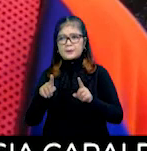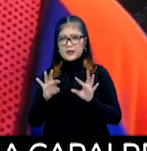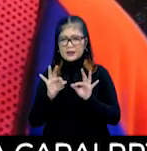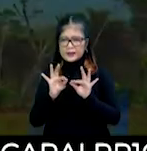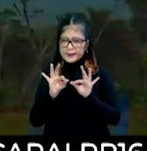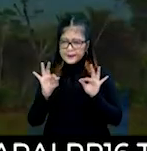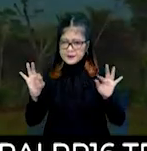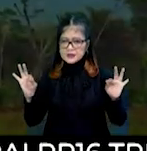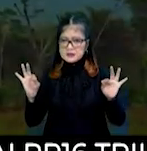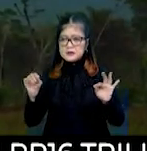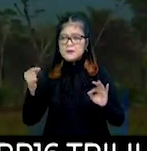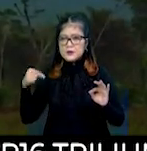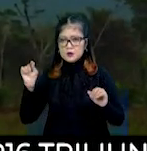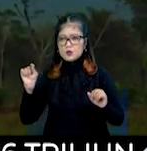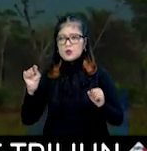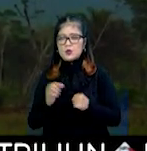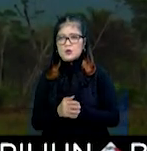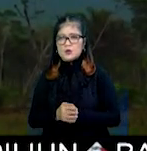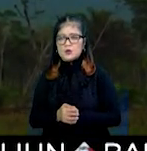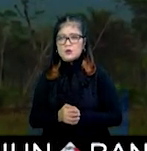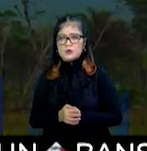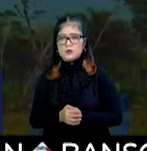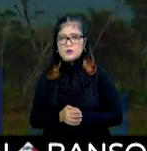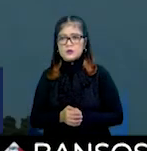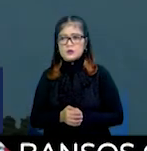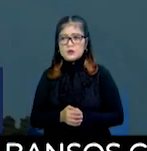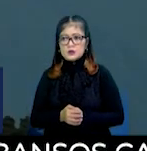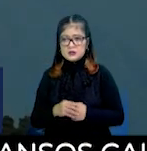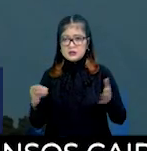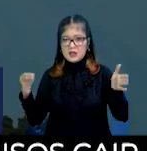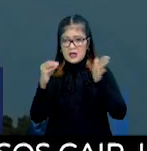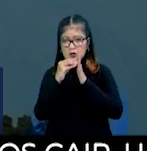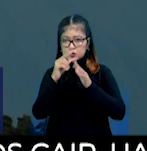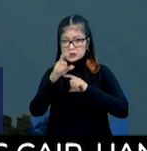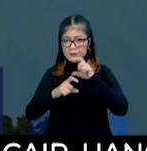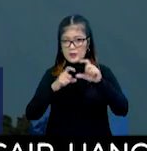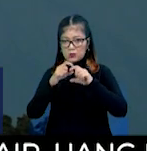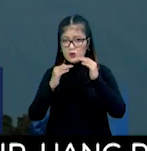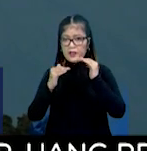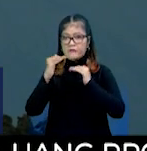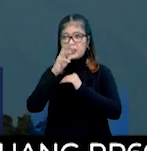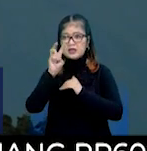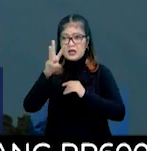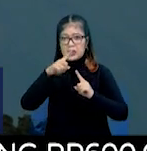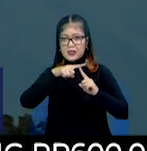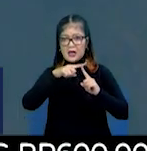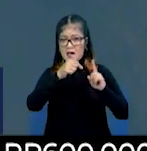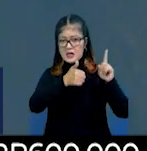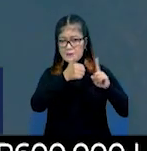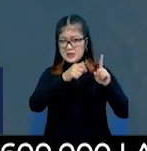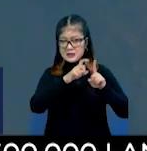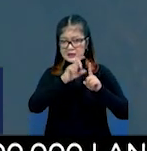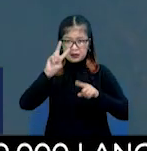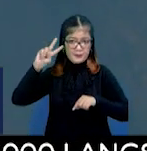sangat tipis. Sementara itu, sejak status Gunung Semeru meningkat ke level 3 siaga 16 Desember 2021 lalu, hingga